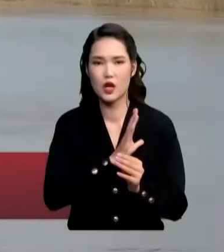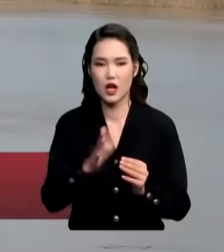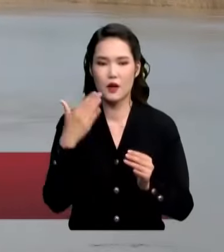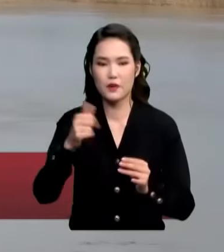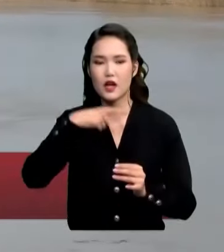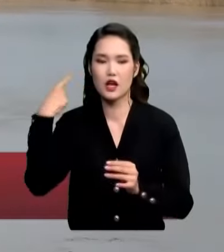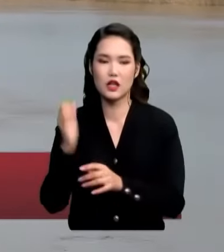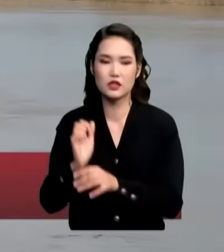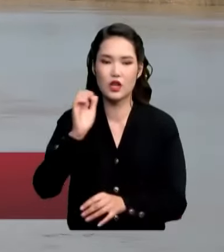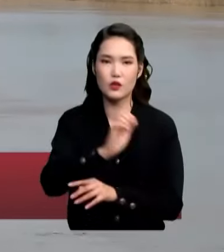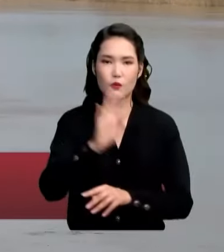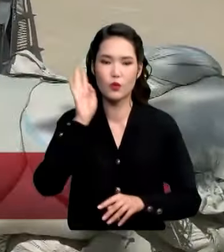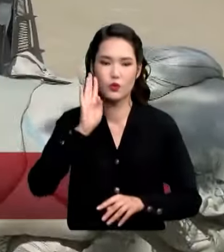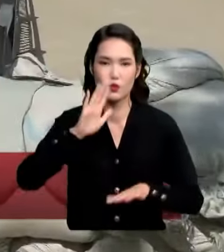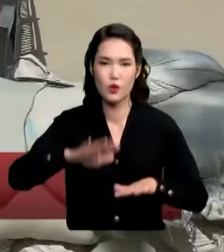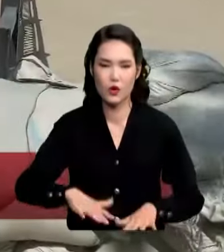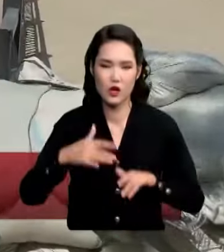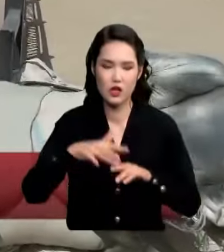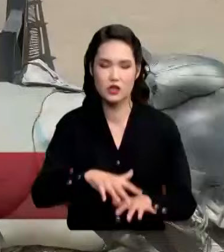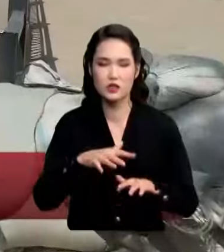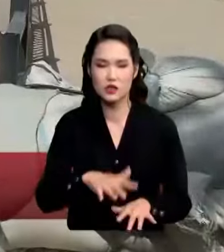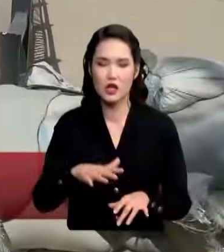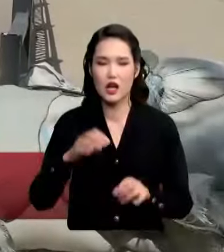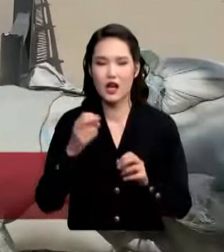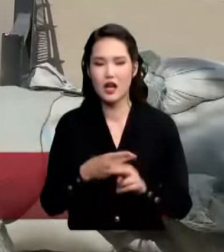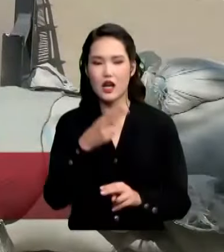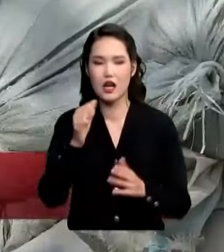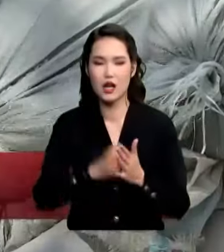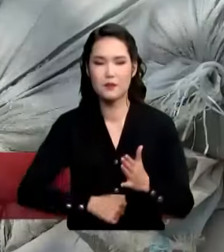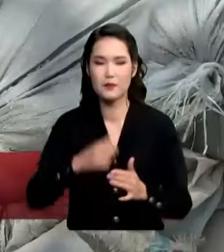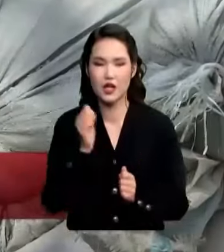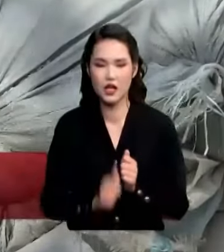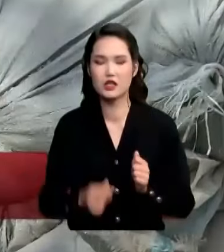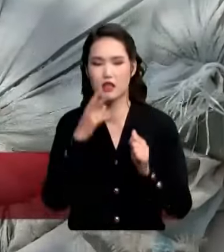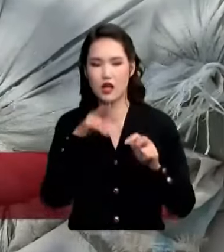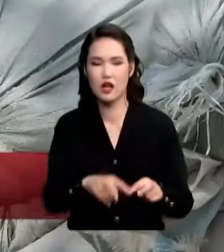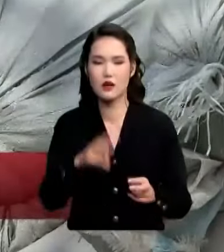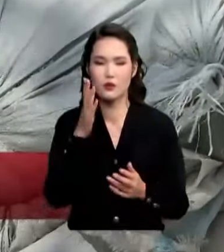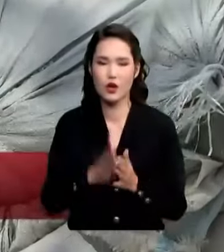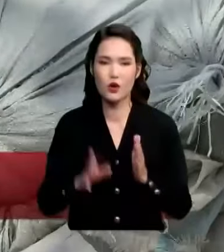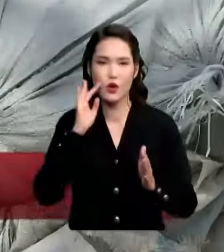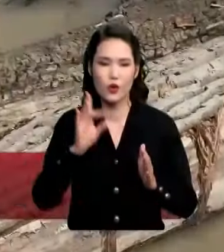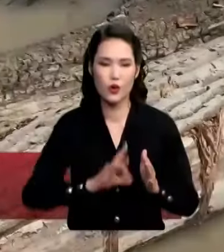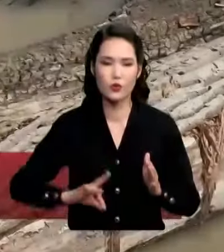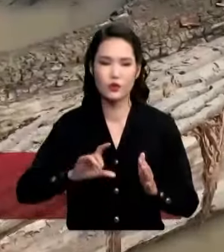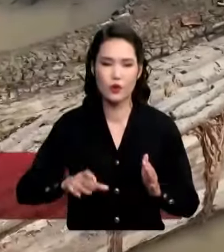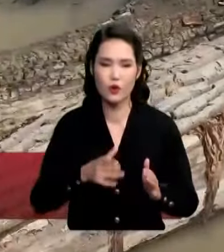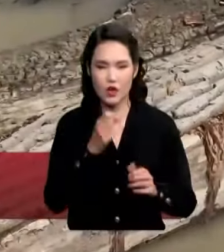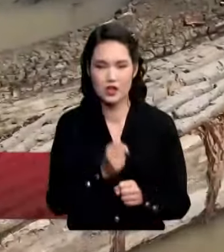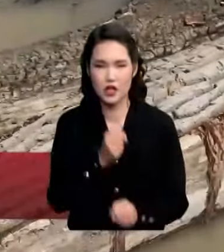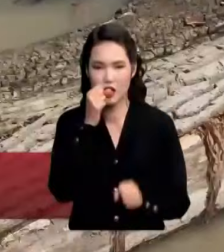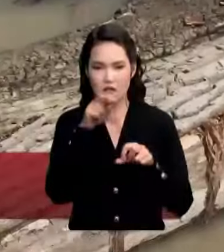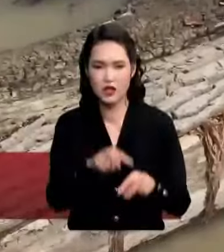Ресейден жіберілген мол судың елді мекендер мен қалаға кесірін тигізбеу үшін сақадай саймыз деп отыр. Өзен деңгейі қатаң бақылауда, бірақ